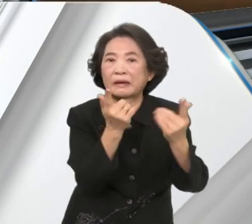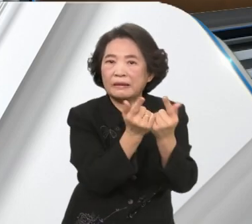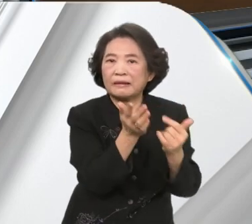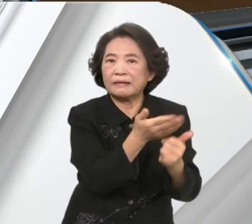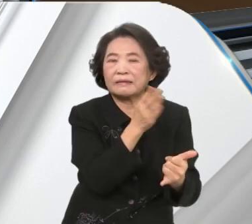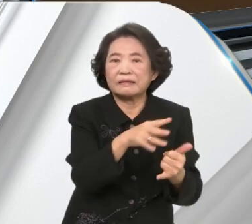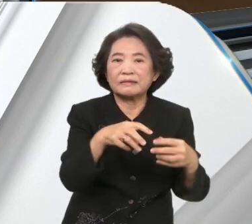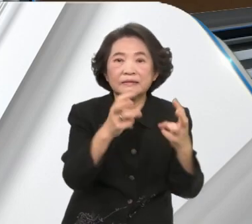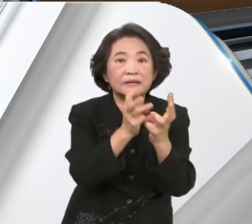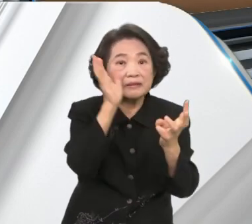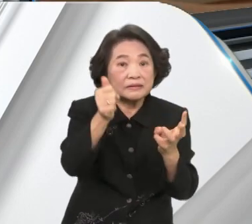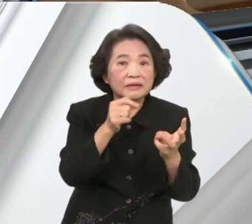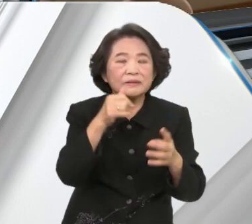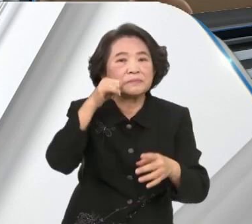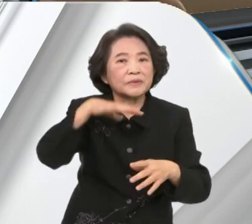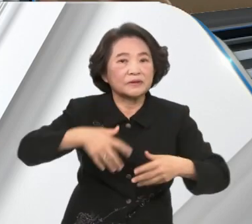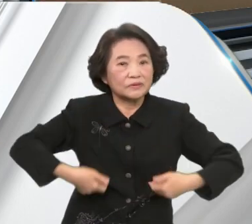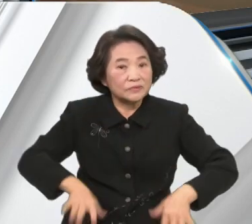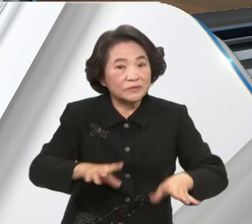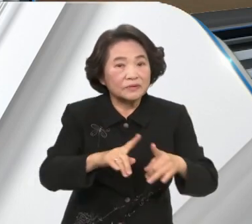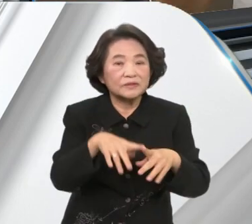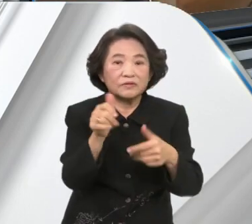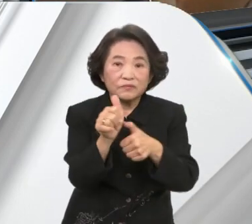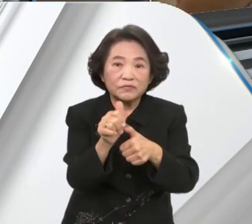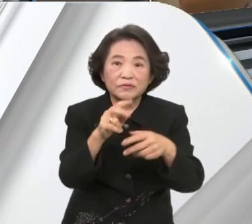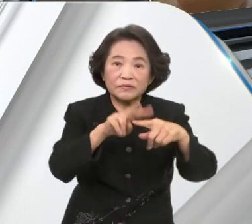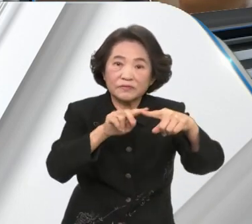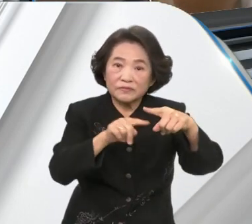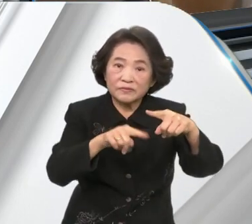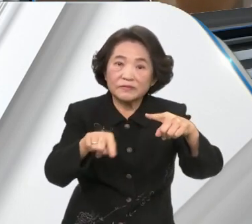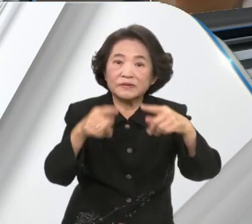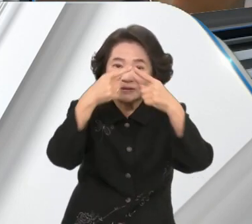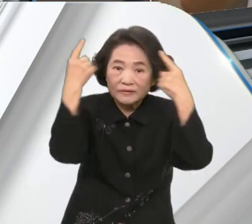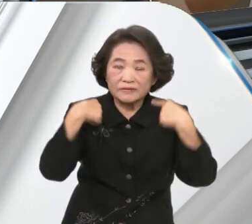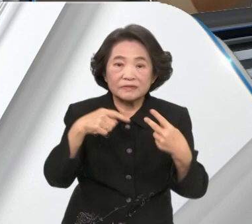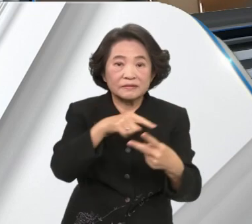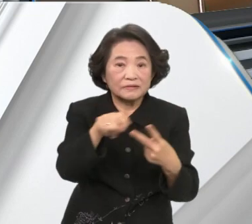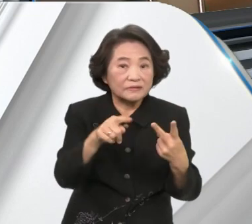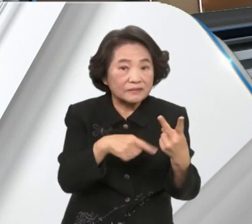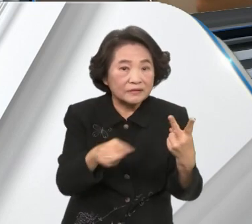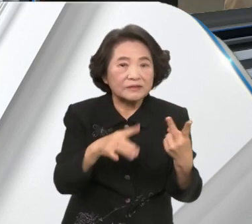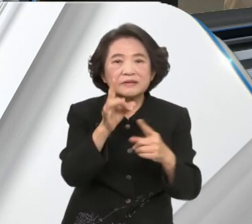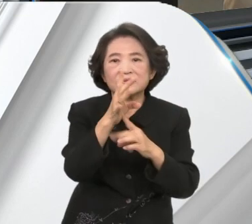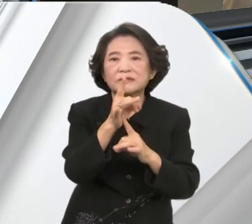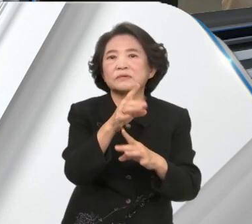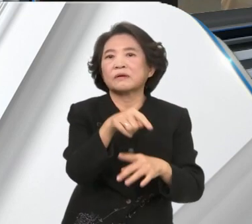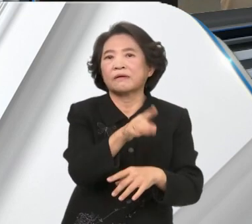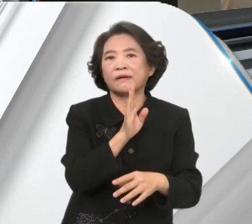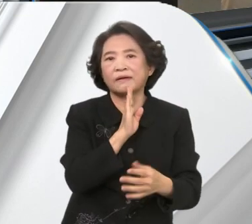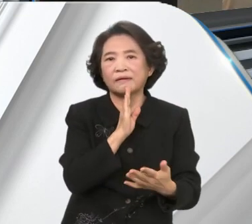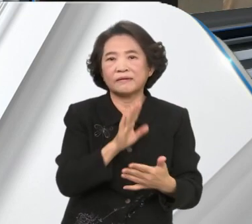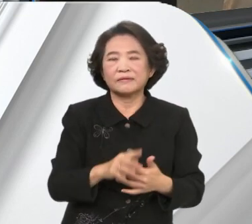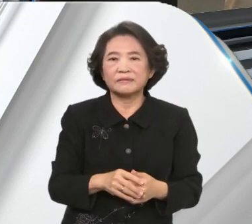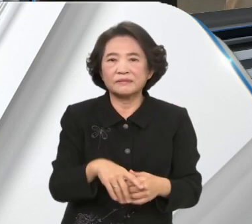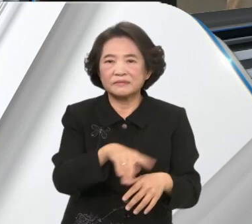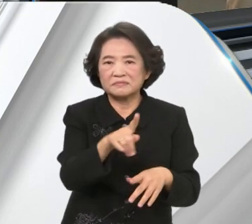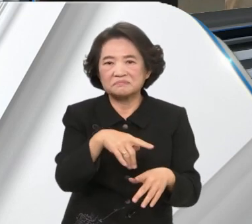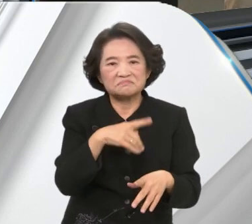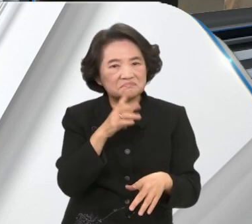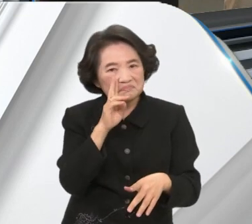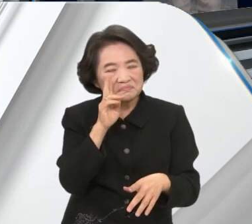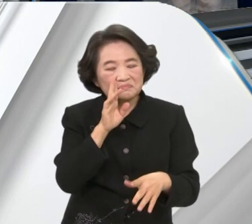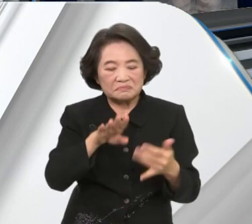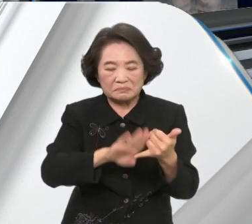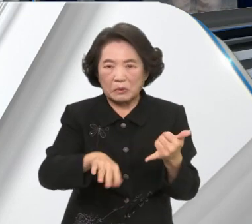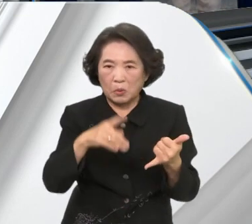像主委杨长征及是苗栗演员，副主委方祖明同主港客，一两个人呢都是新竹演员。就